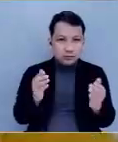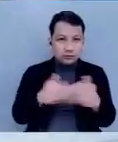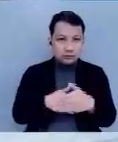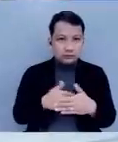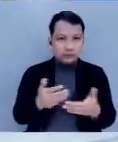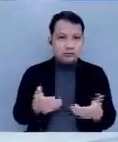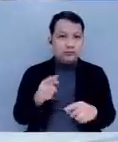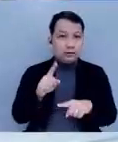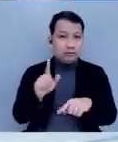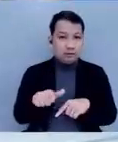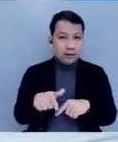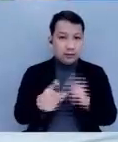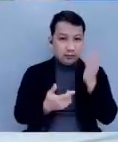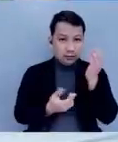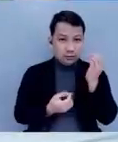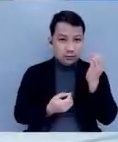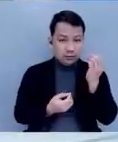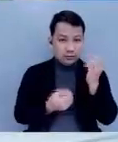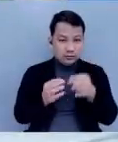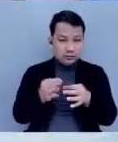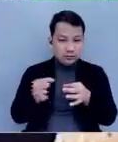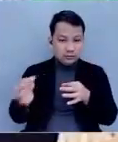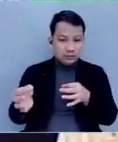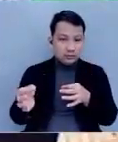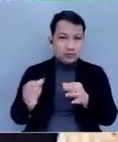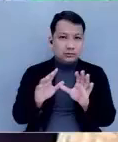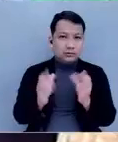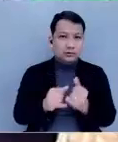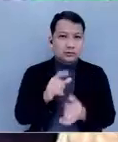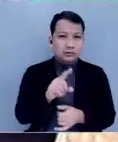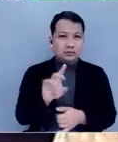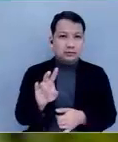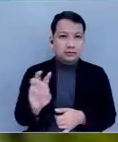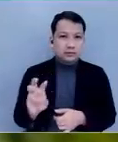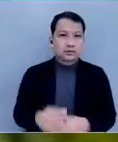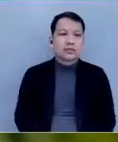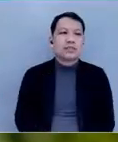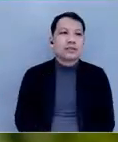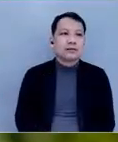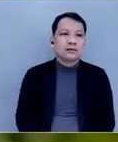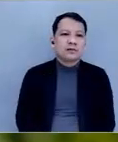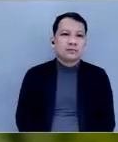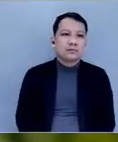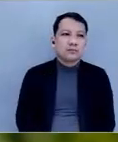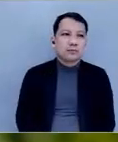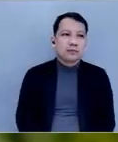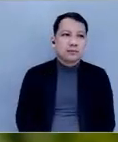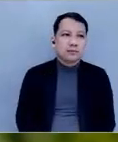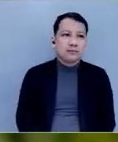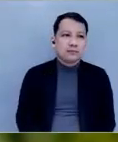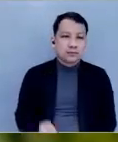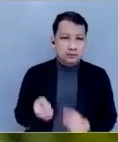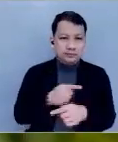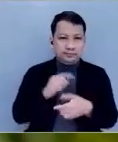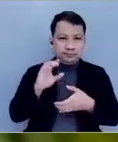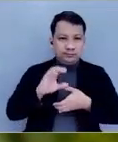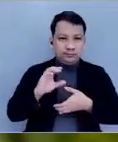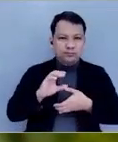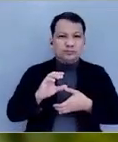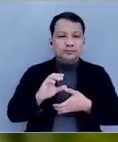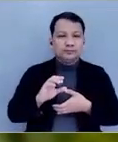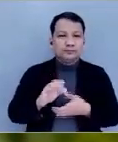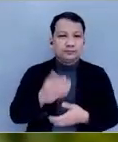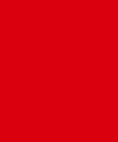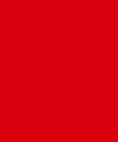kung ma-extend ba yung botohan dito sa Barangay 176. Alright, mula sa Caloocan ng ating kapatid, maraming